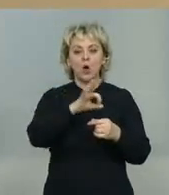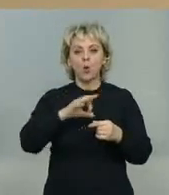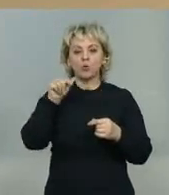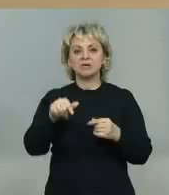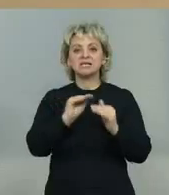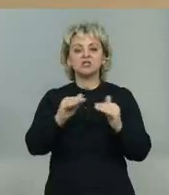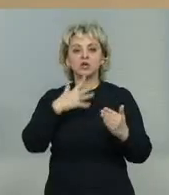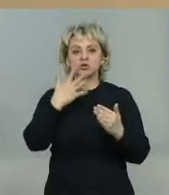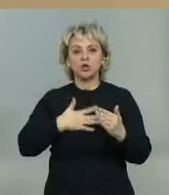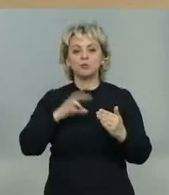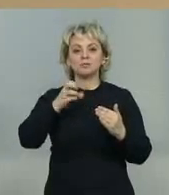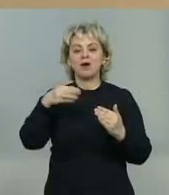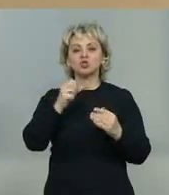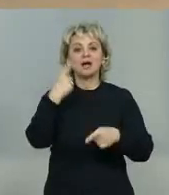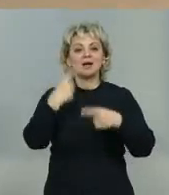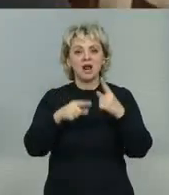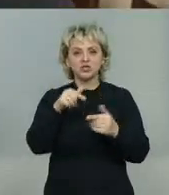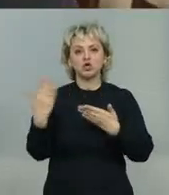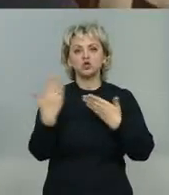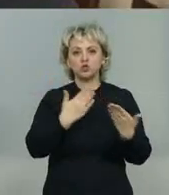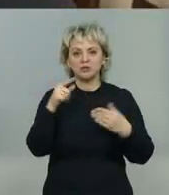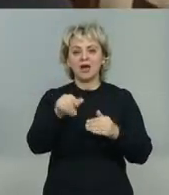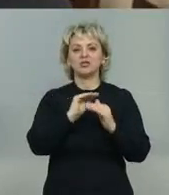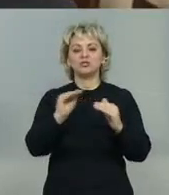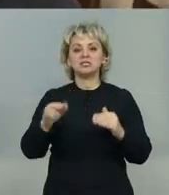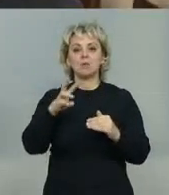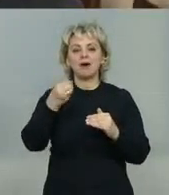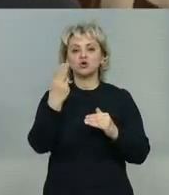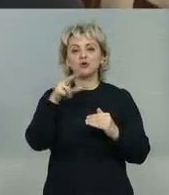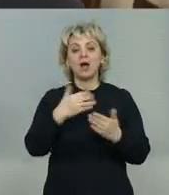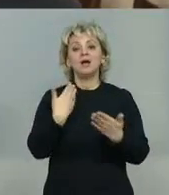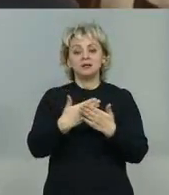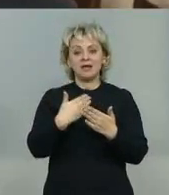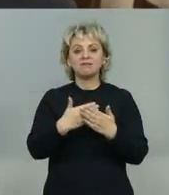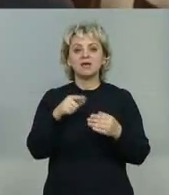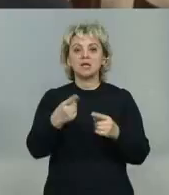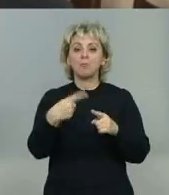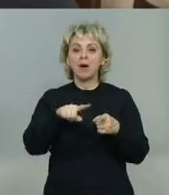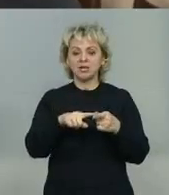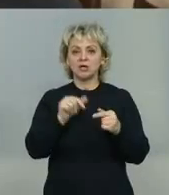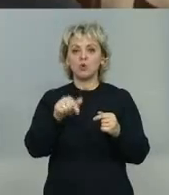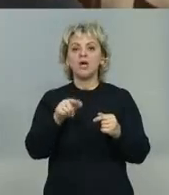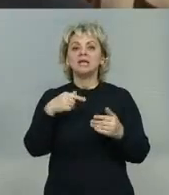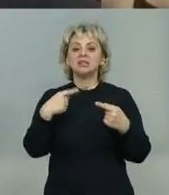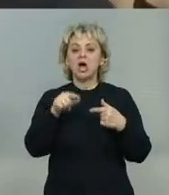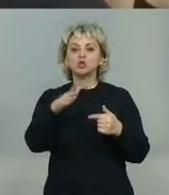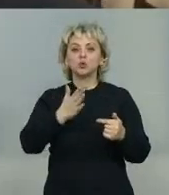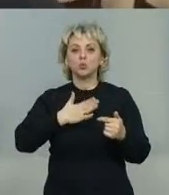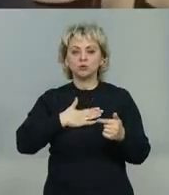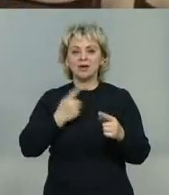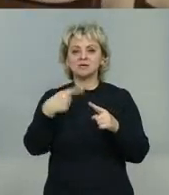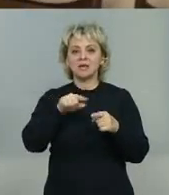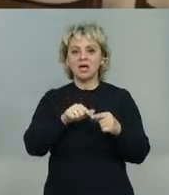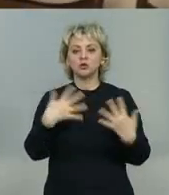области. Дети любят Маршака, родители читают детишкам Маршака. Ну, наверное, поэтому. И даже у нас